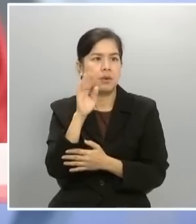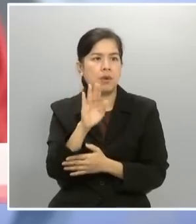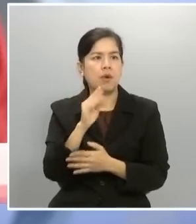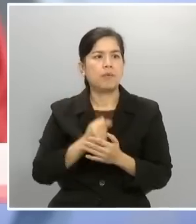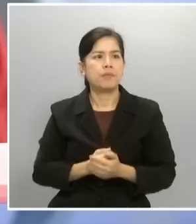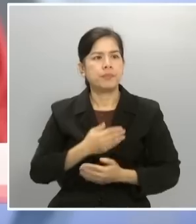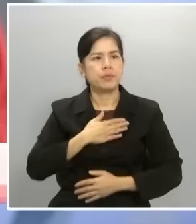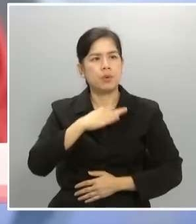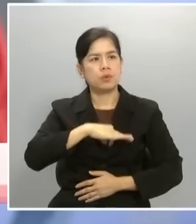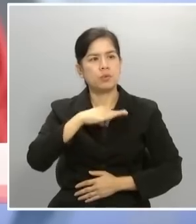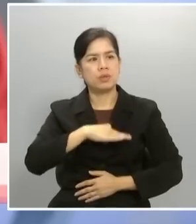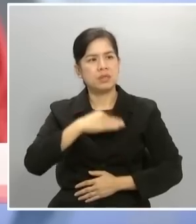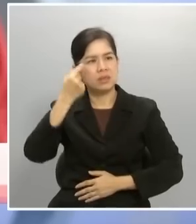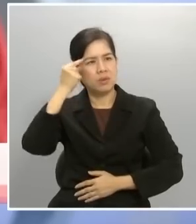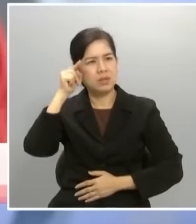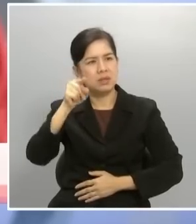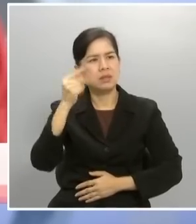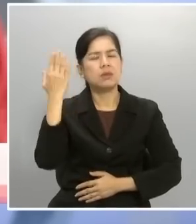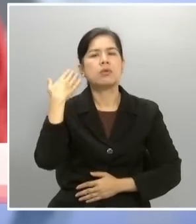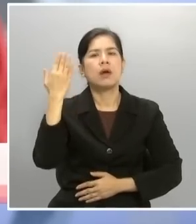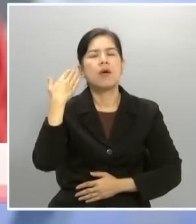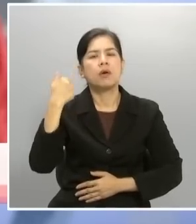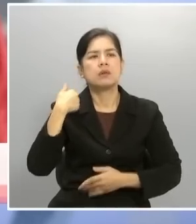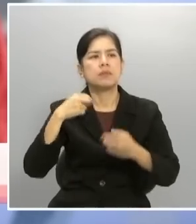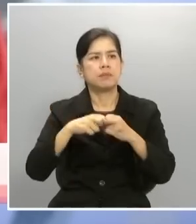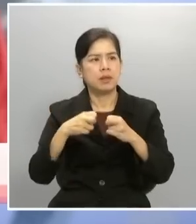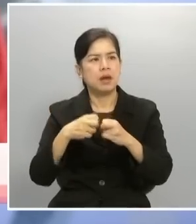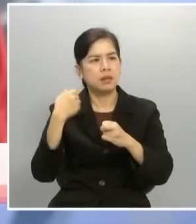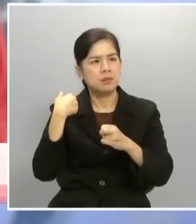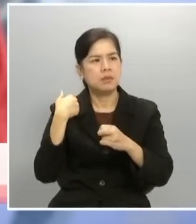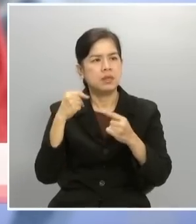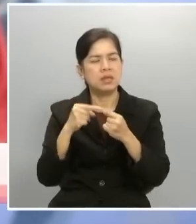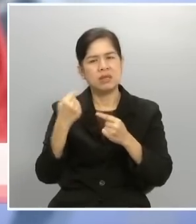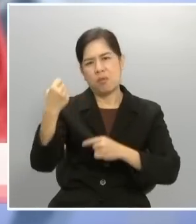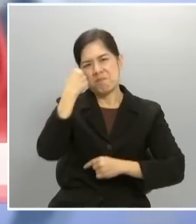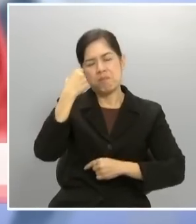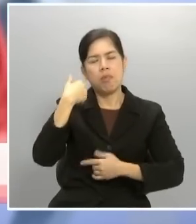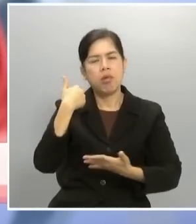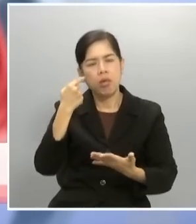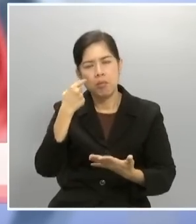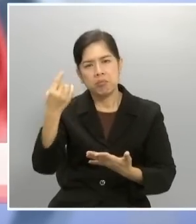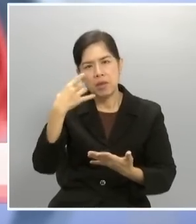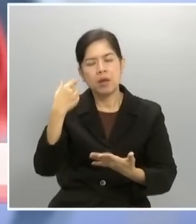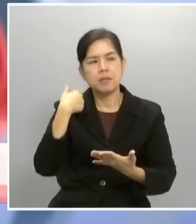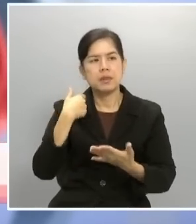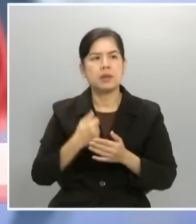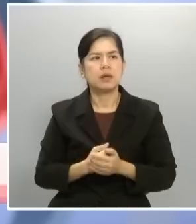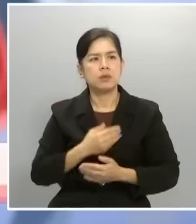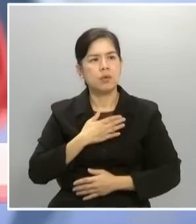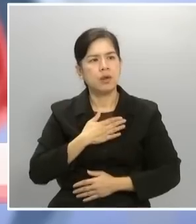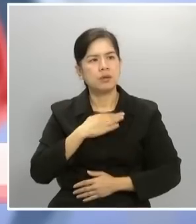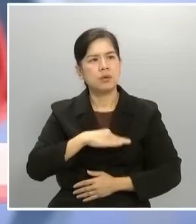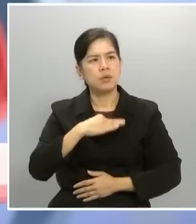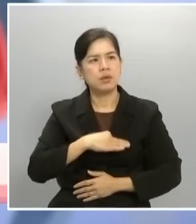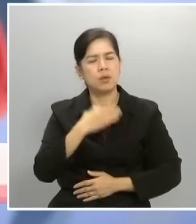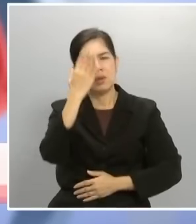เธอเนี่ยต้องย้อนกลับไปคิดถึงวันเก่าๆที่เธอเคยถูกกระทำแล้วเธอก็นั่งถามตัวเองอยู่เสมอว่าแล้วเพราะอะไรล่ะ